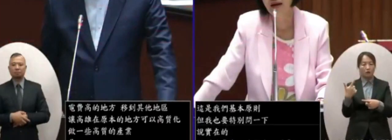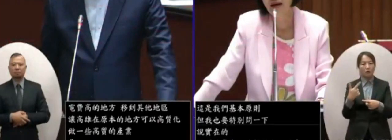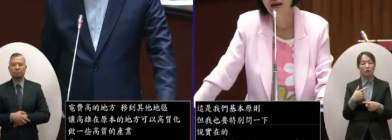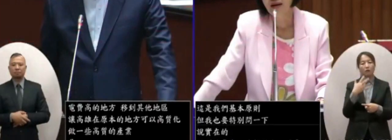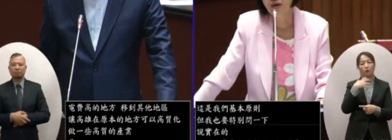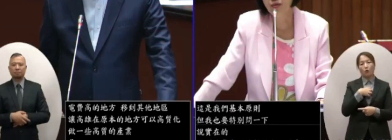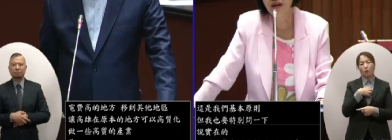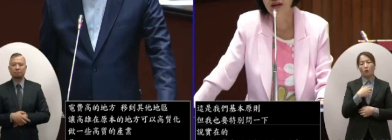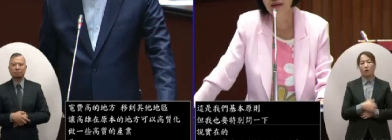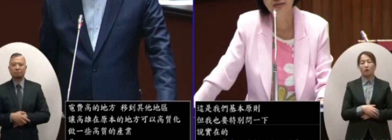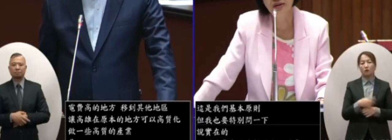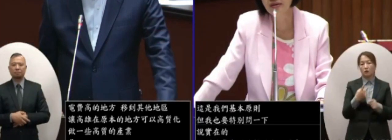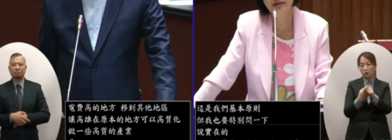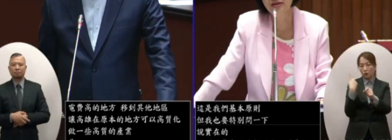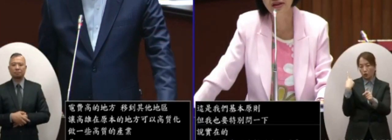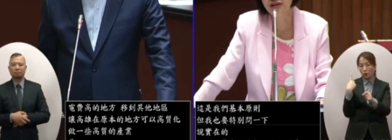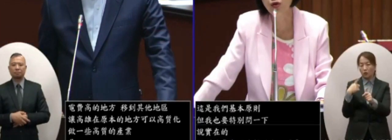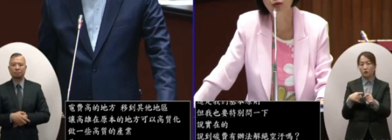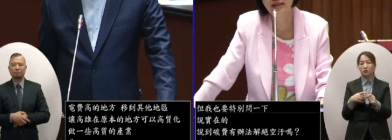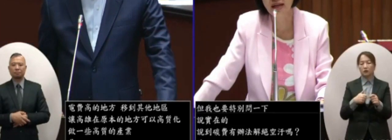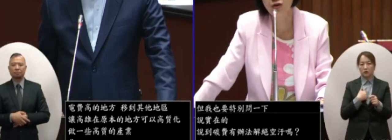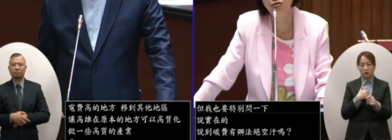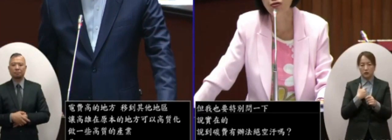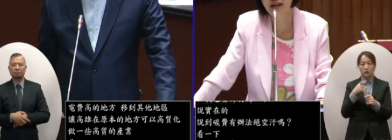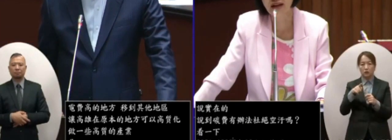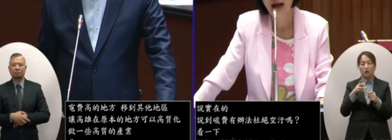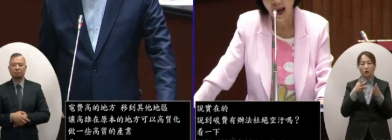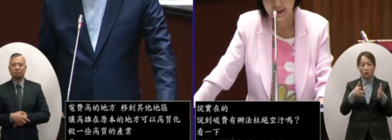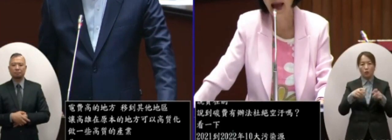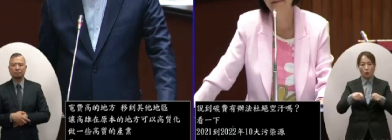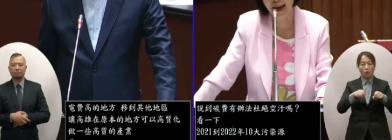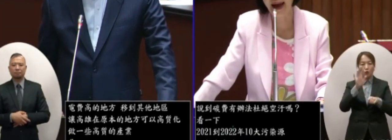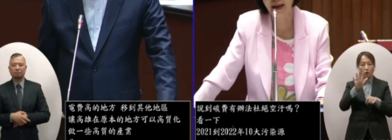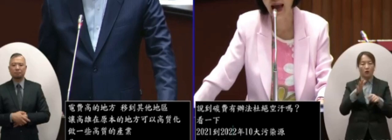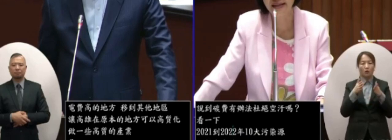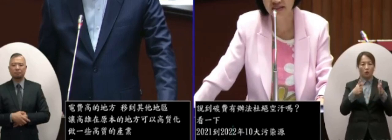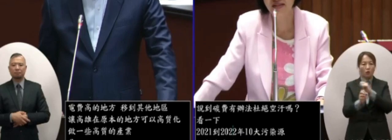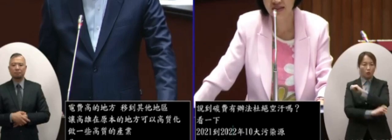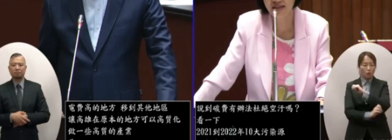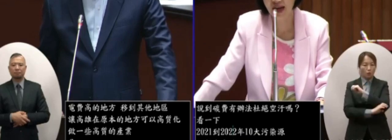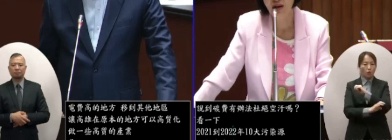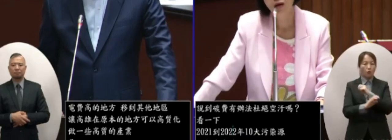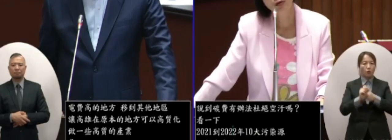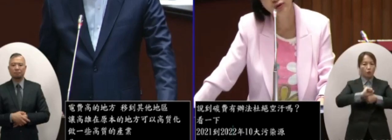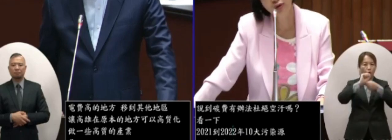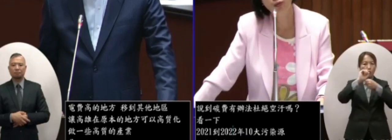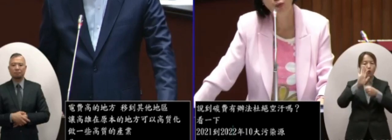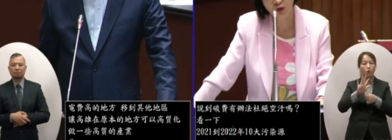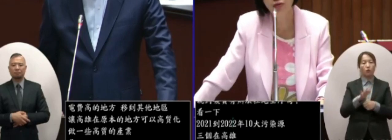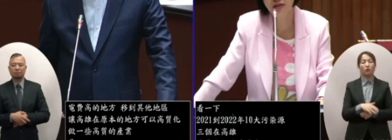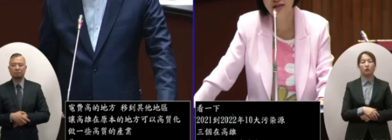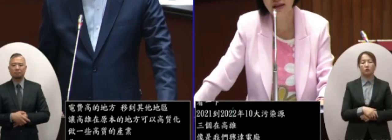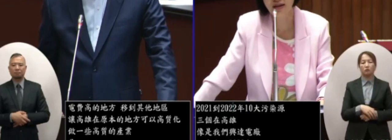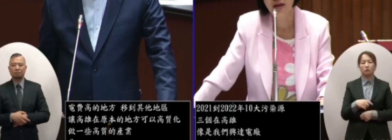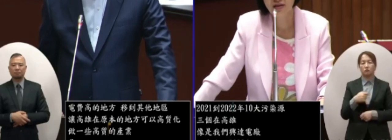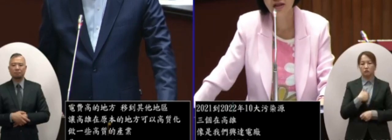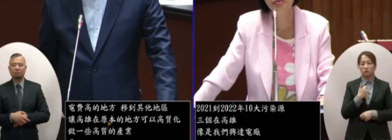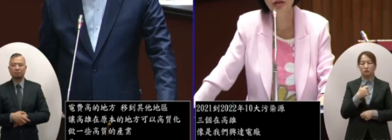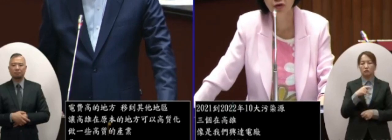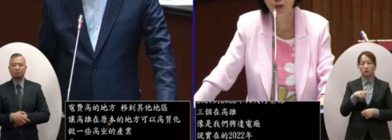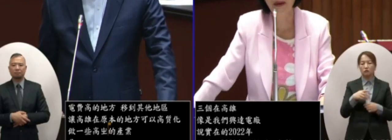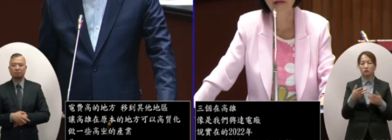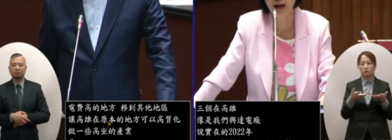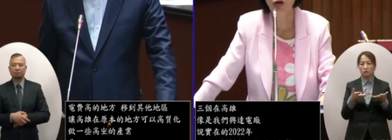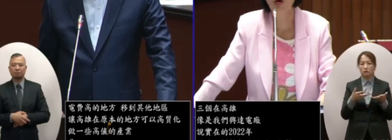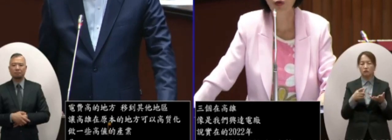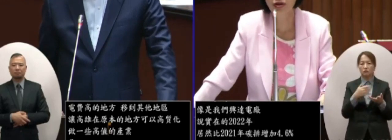尼真的是已经做了这样的处理的碳排还是要增加，所以说我说实在的，这是不是有办法透